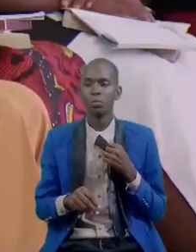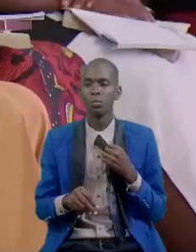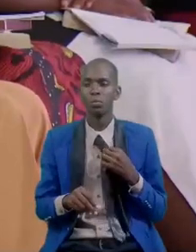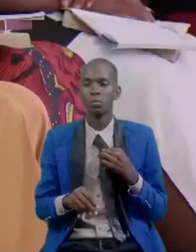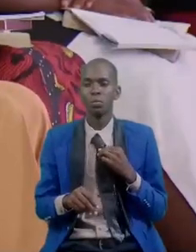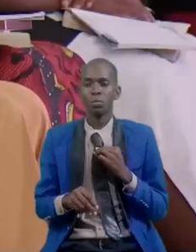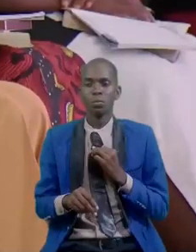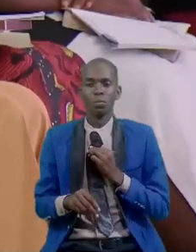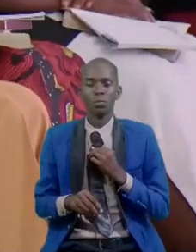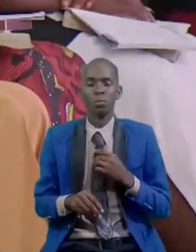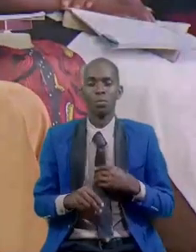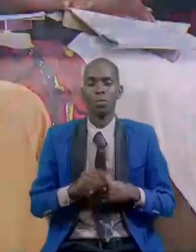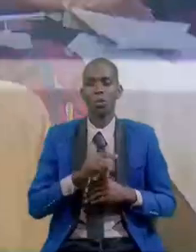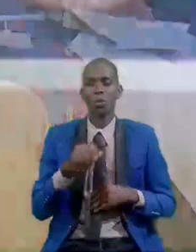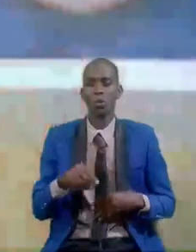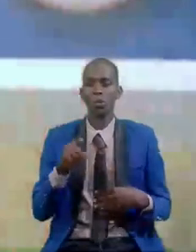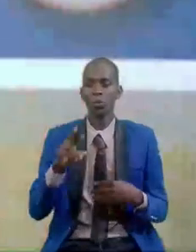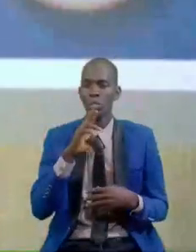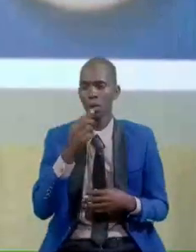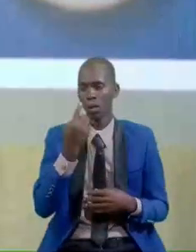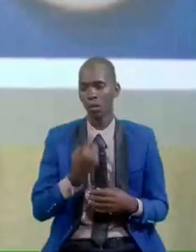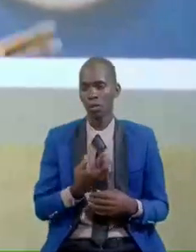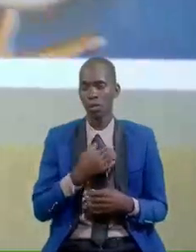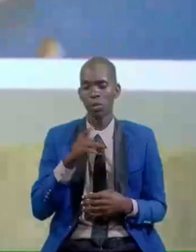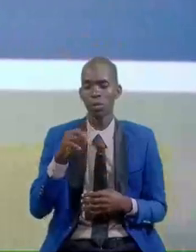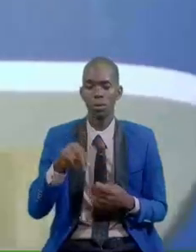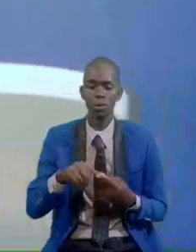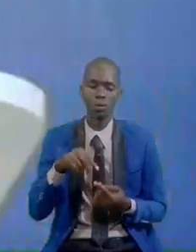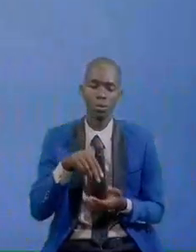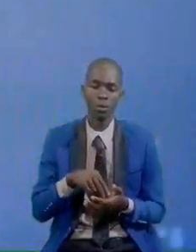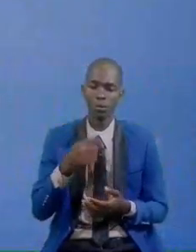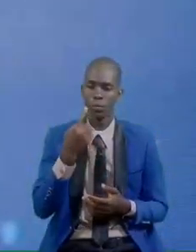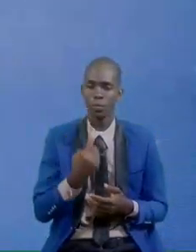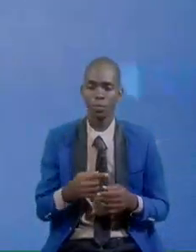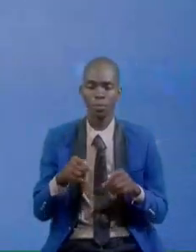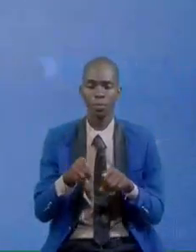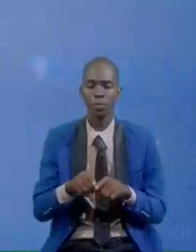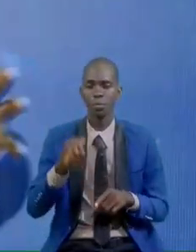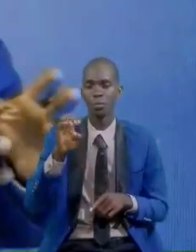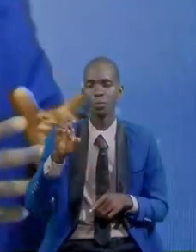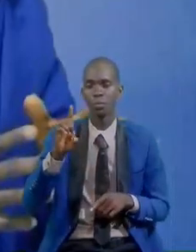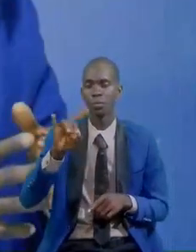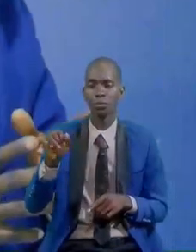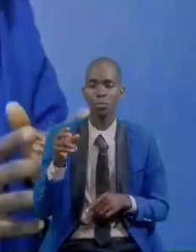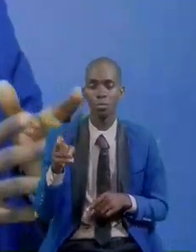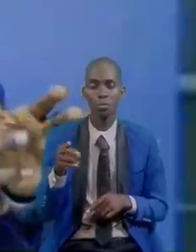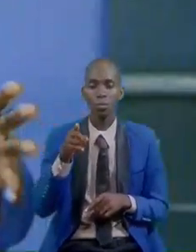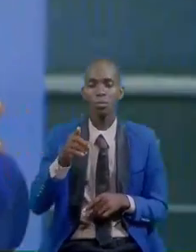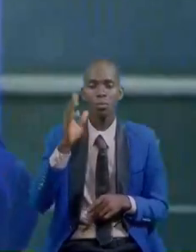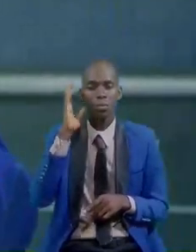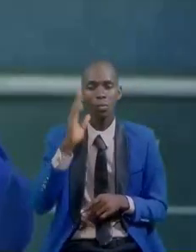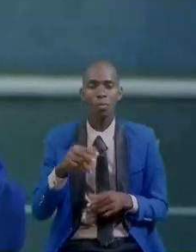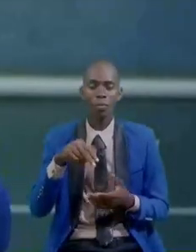Quand vous êtes tout seul, et quand vous devez tenir tout seul, comme Élie, vous devez